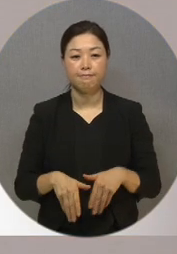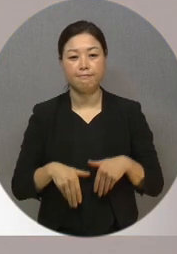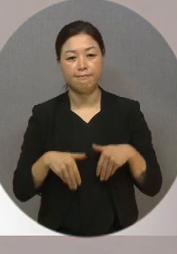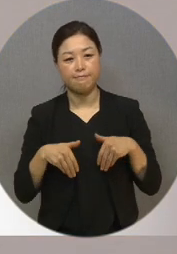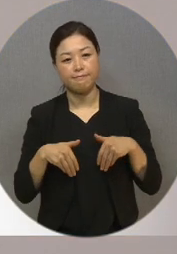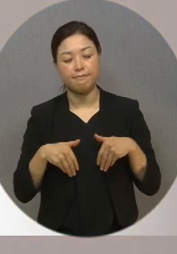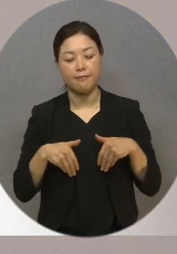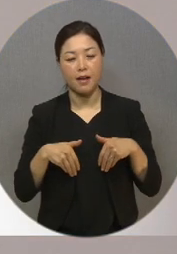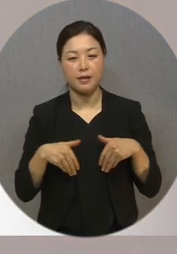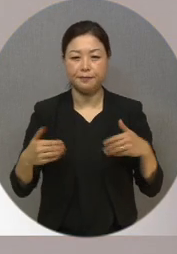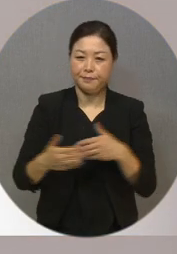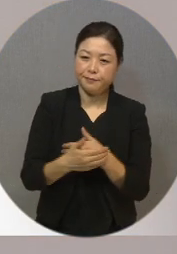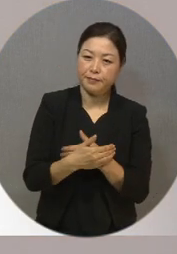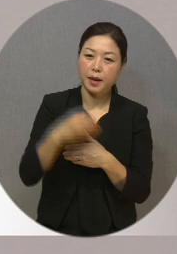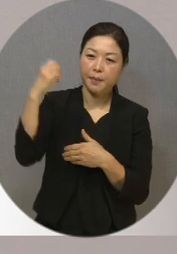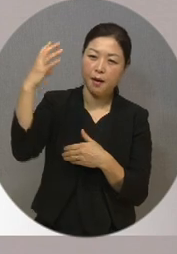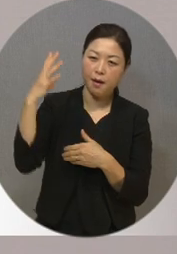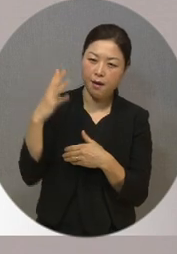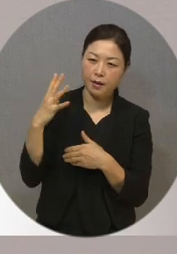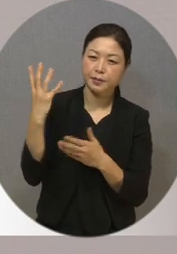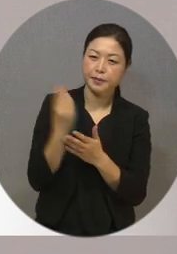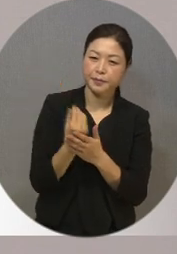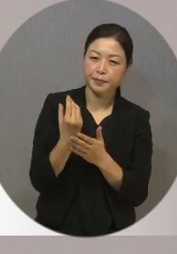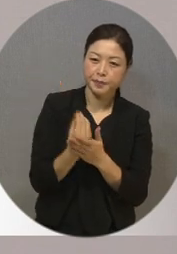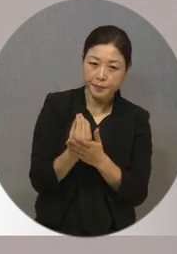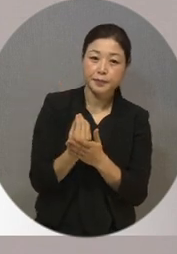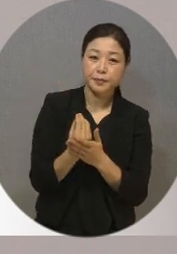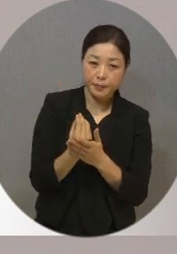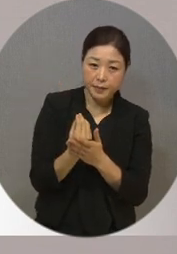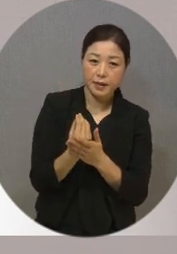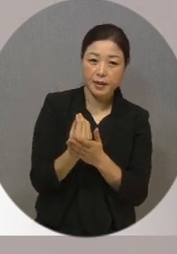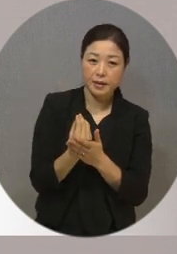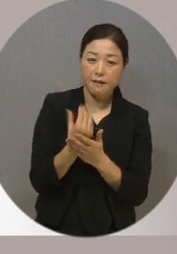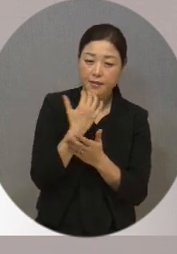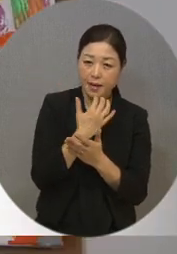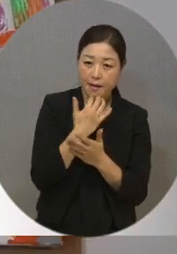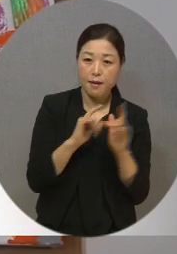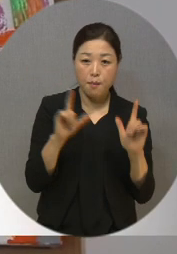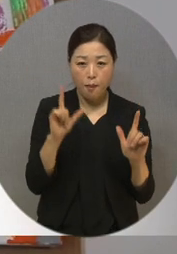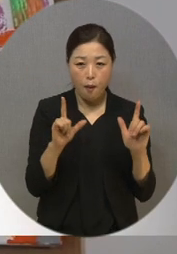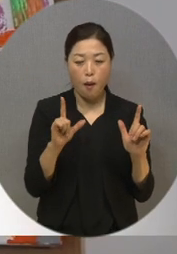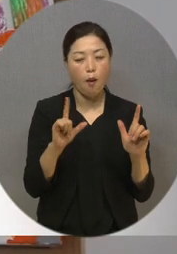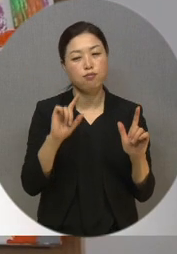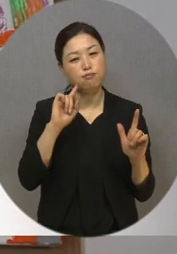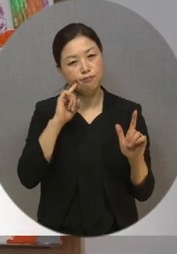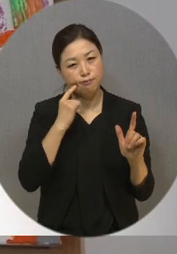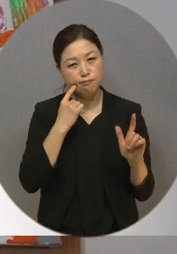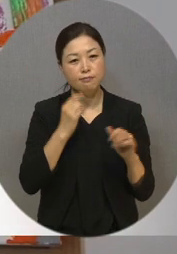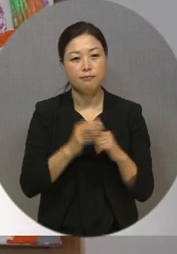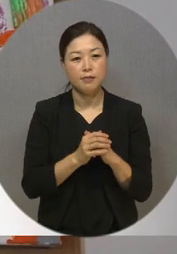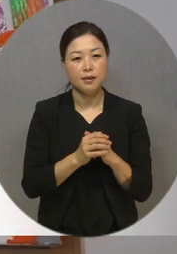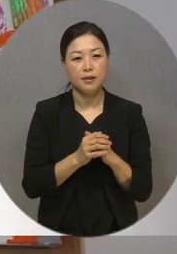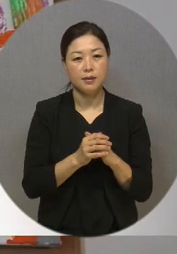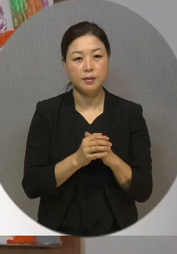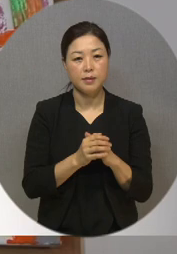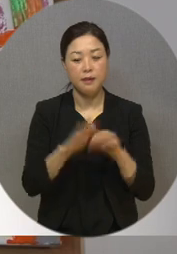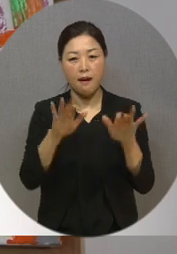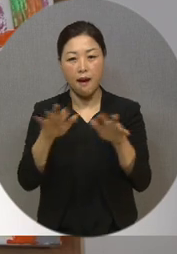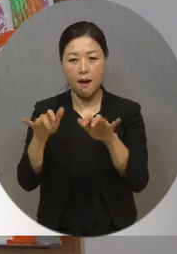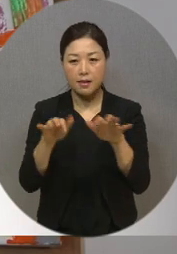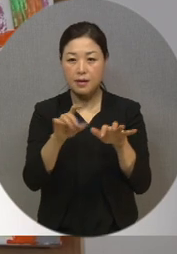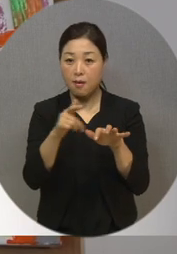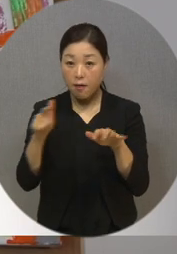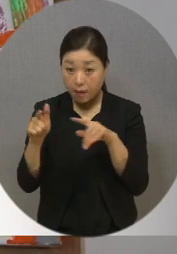따스하고 포근한 볕을 한가득 머금고 있는 듯한 세계 조화는 작품 속 악기에서 희망과